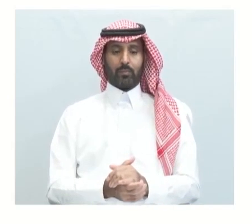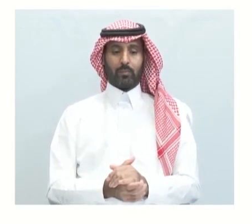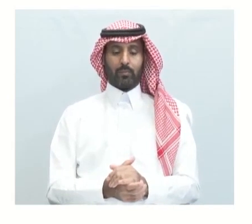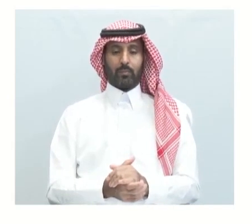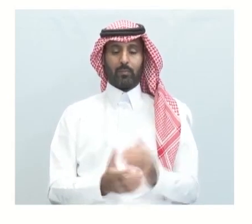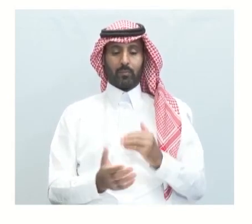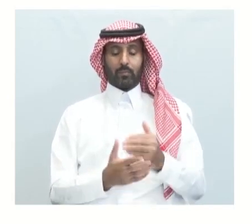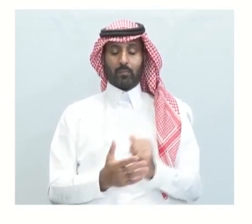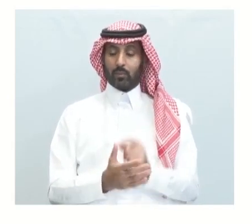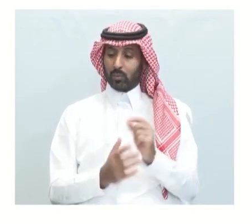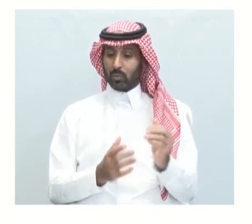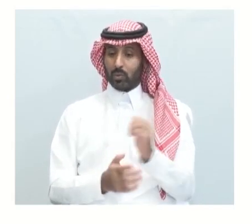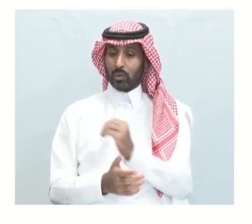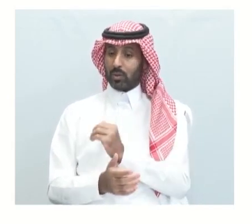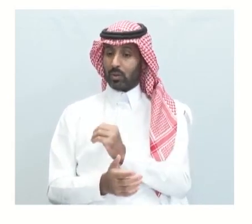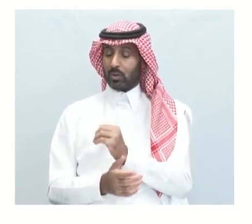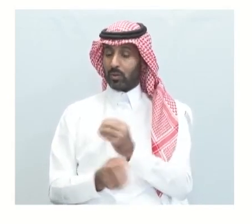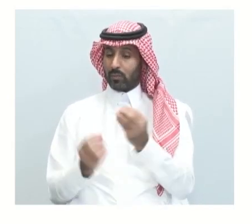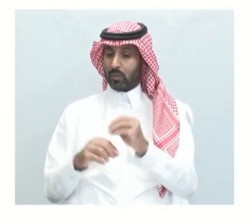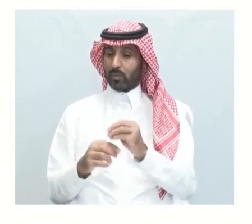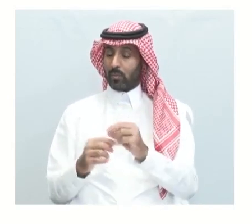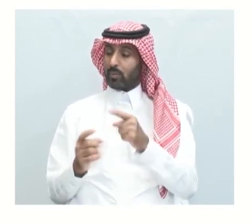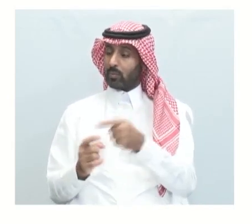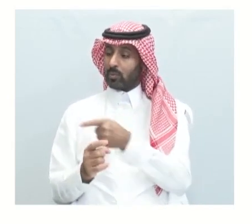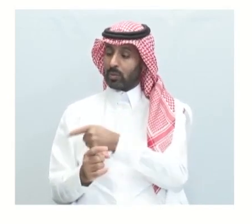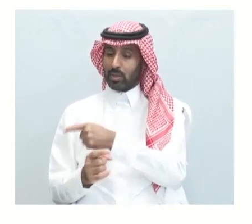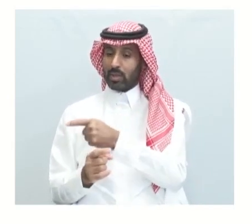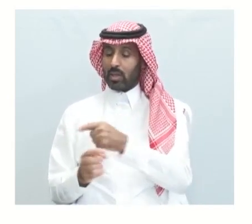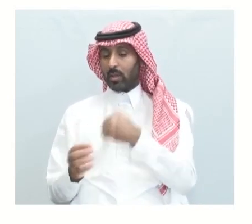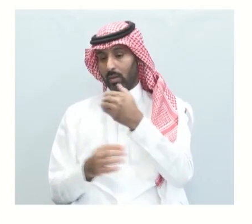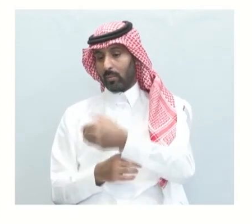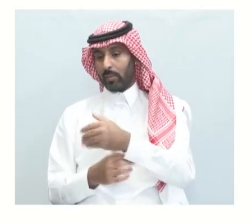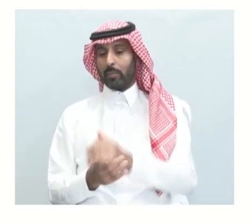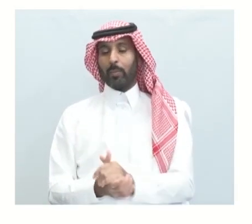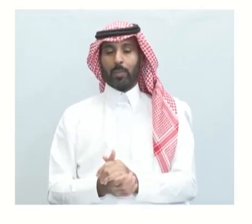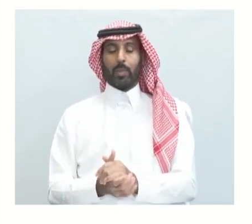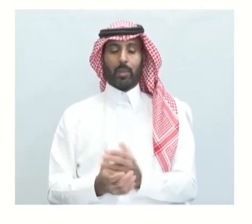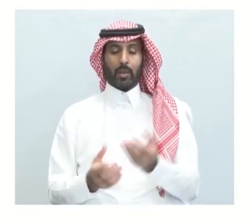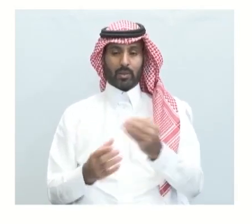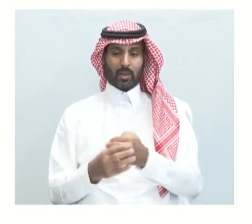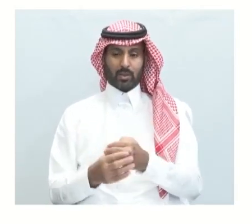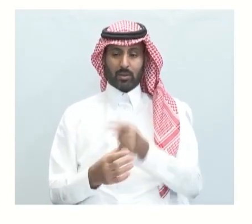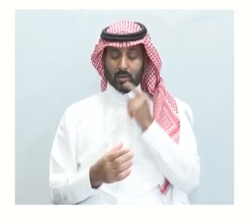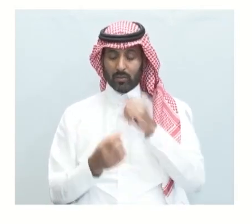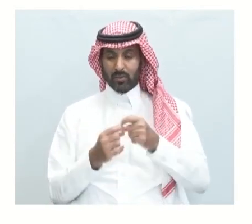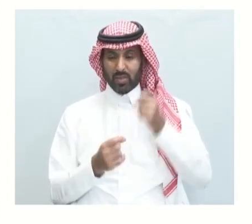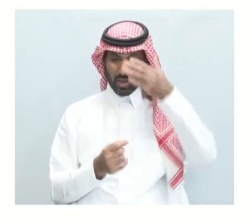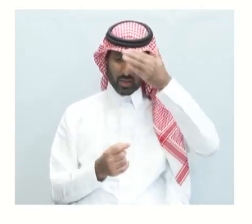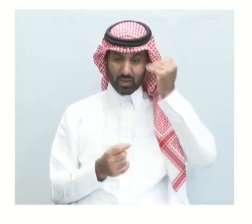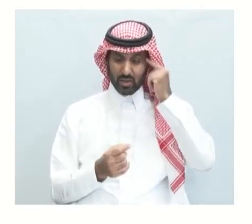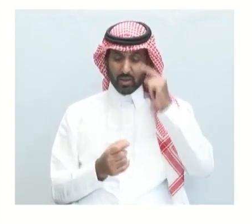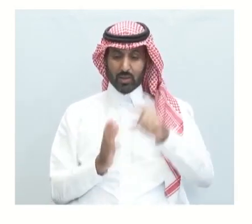من قبل فان كل عقده تتكون من بيانات ومؤشر يشير الى العقده التاليه بحيث تخزن كل عقده في الذاكره